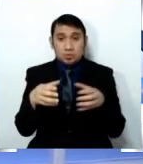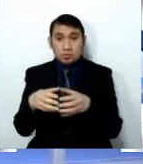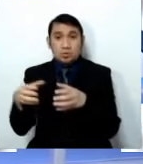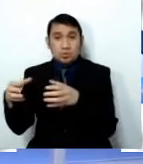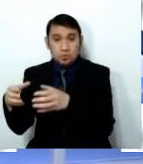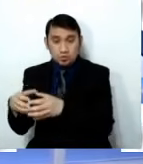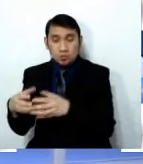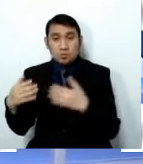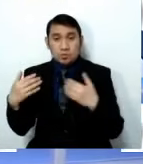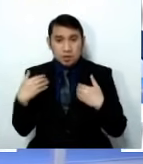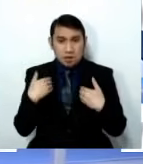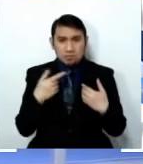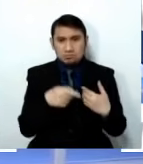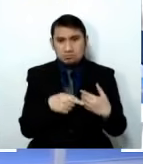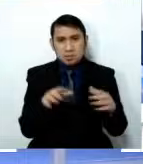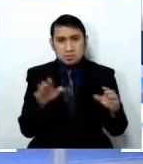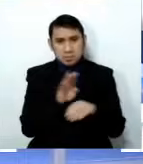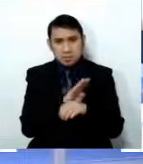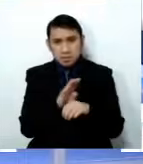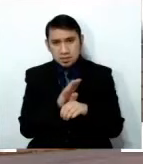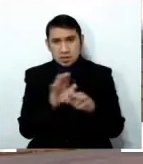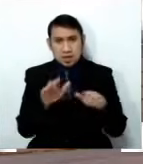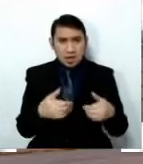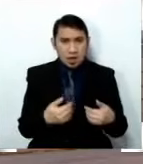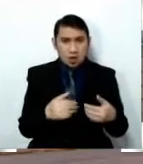pakikipag-alyansa. Saksi si Sandra Aguinaldo.